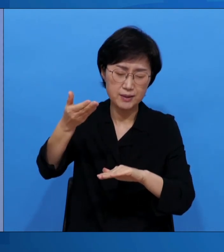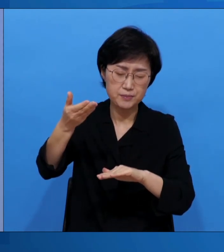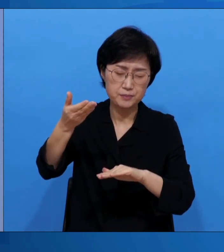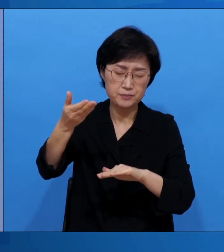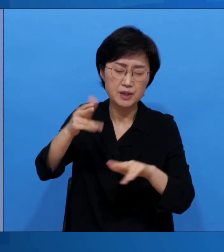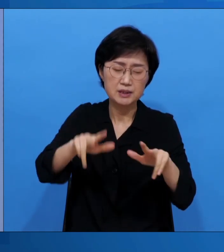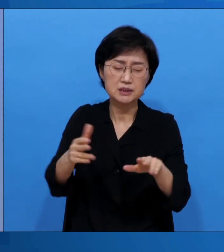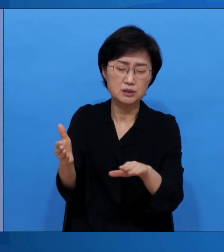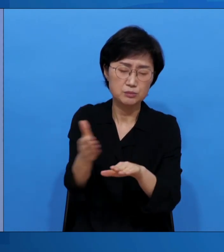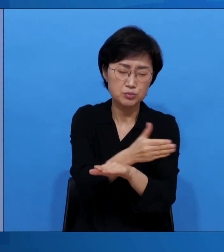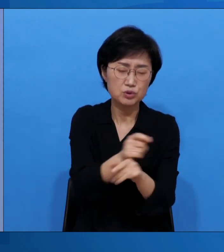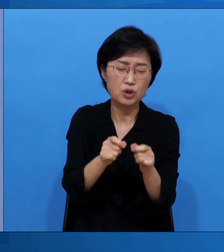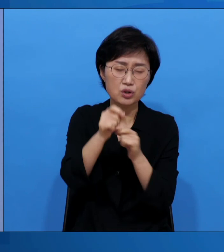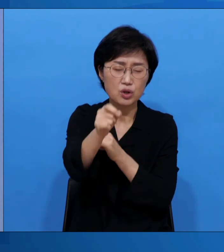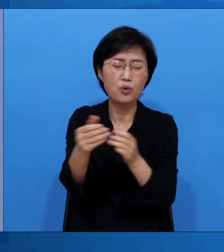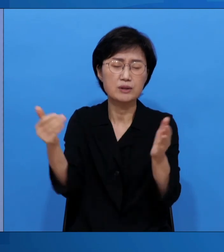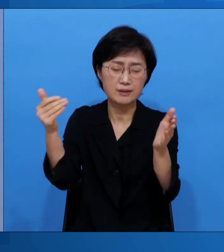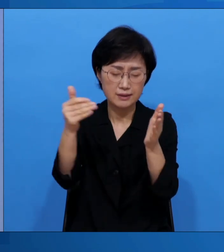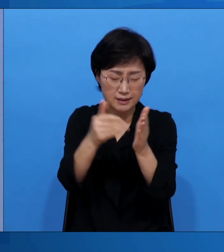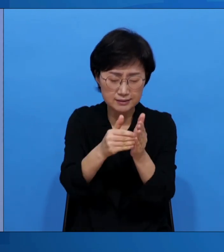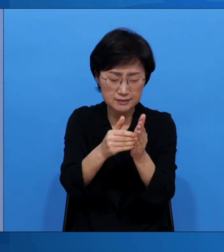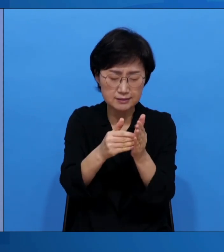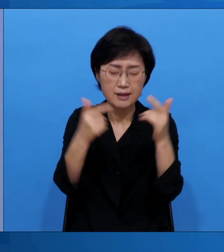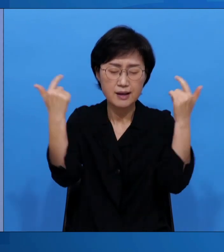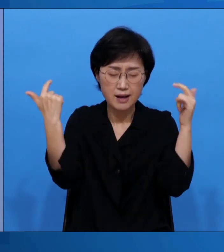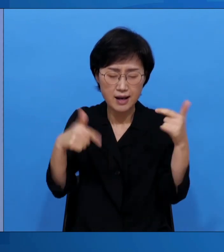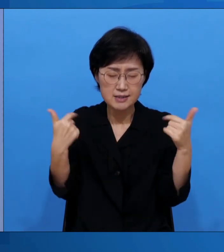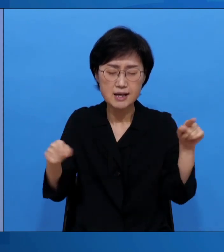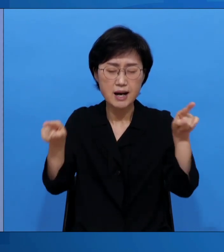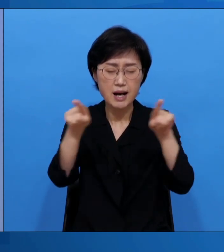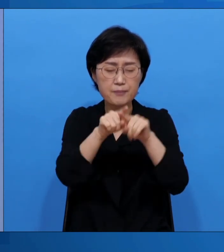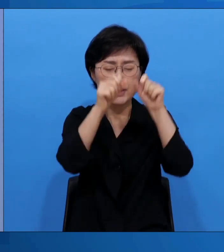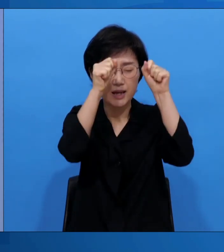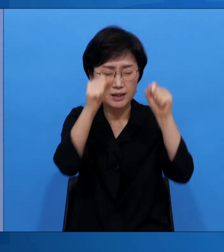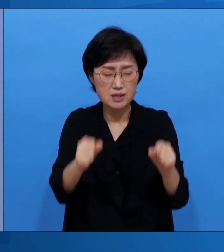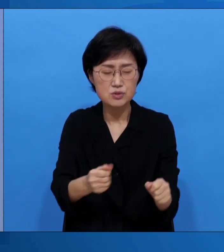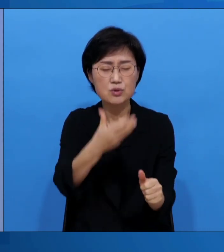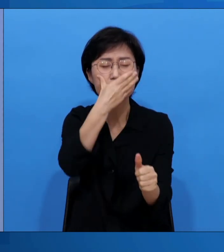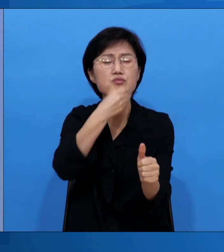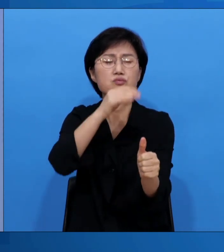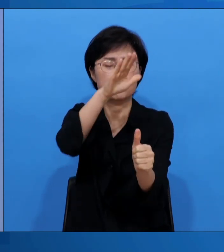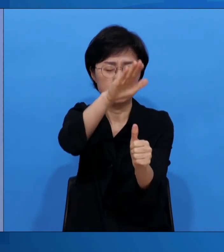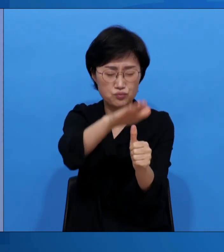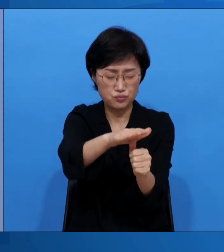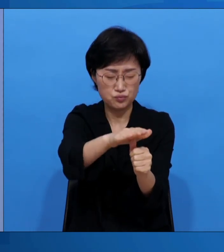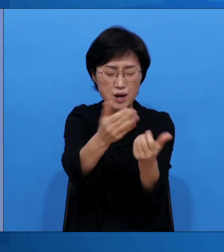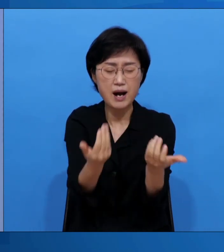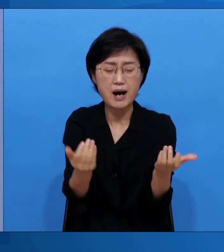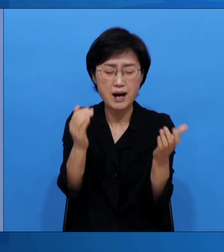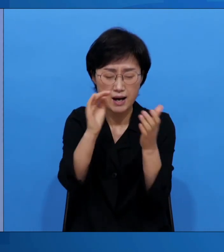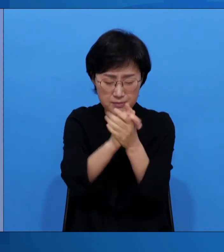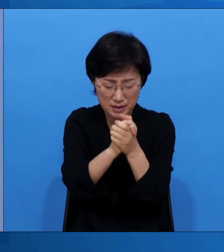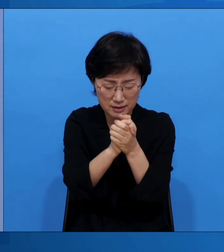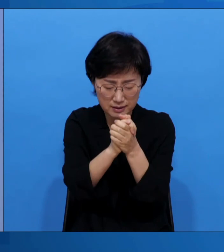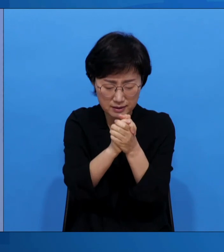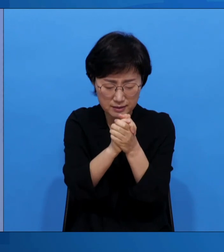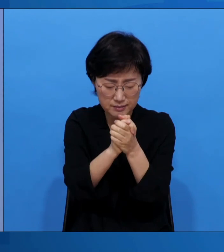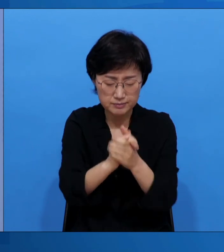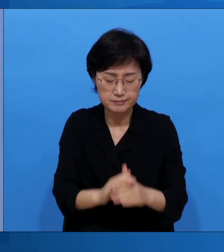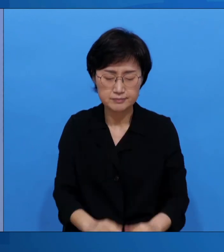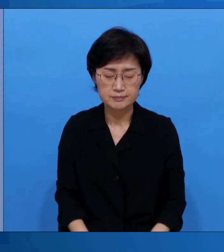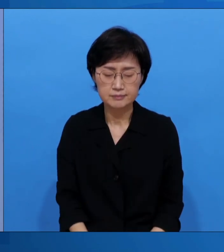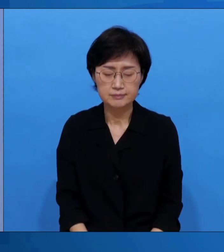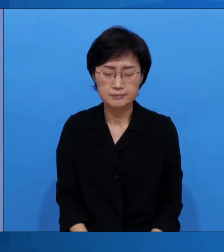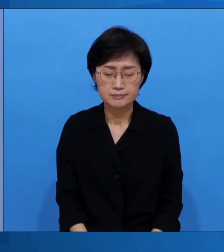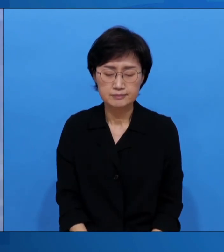posterity. 지금부터 영원까지 May you be with them both now 항상 함께 계실지어다. and always and 아멘. forevermore. Amen.